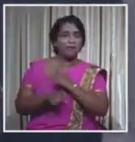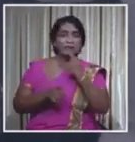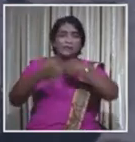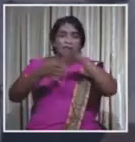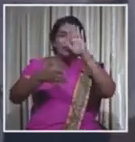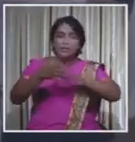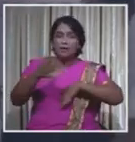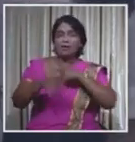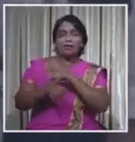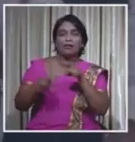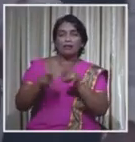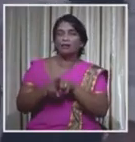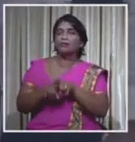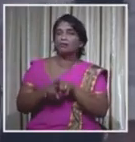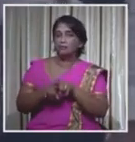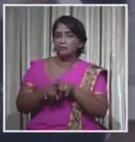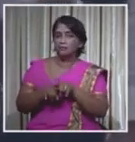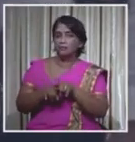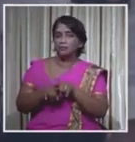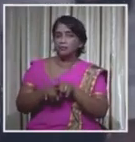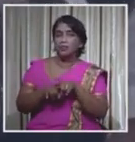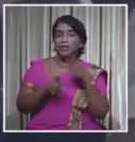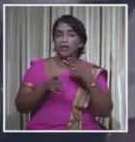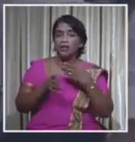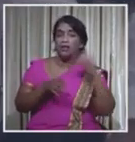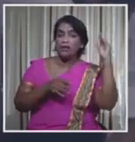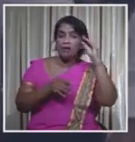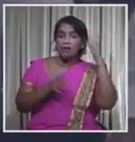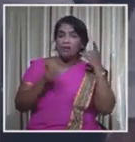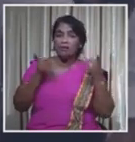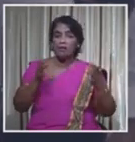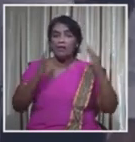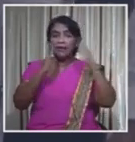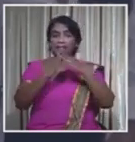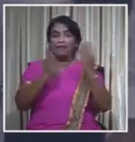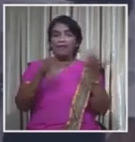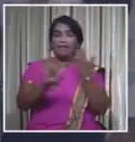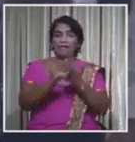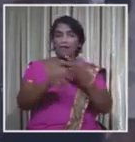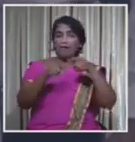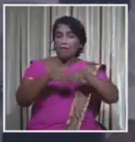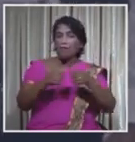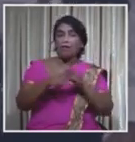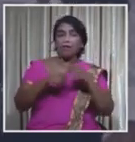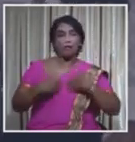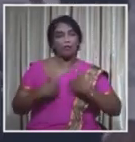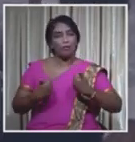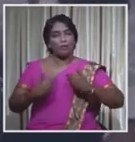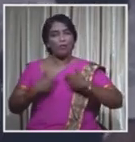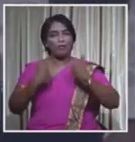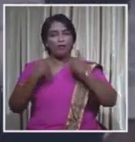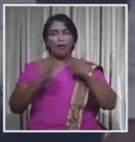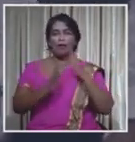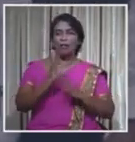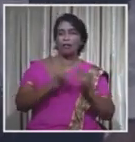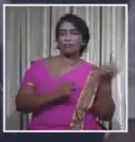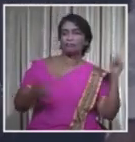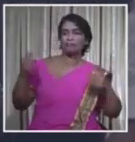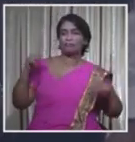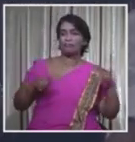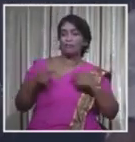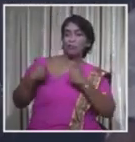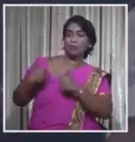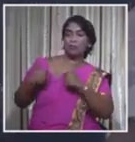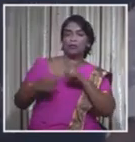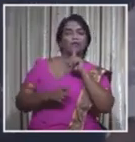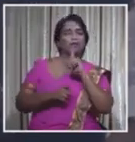අර මේ හවසට අර පාලුගේ වළම්බිදෙනවා වගේ ආණ්ඩුව දැන් තමන්ගේ ගුණ තමන්ගේ මන්ත්‍රීවරු දාලා කරගන්න තමයි මේ ප්‍රශ්නවල සීමා